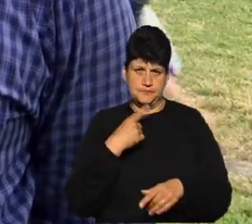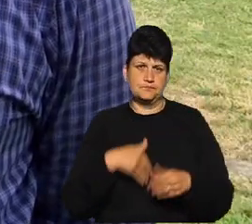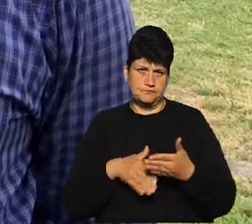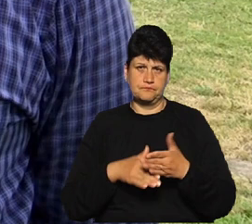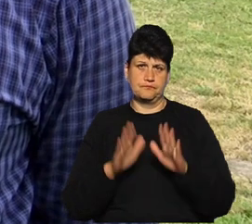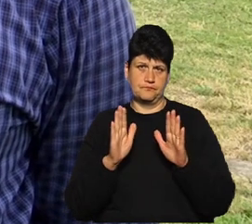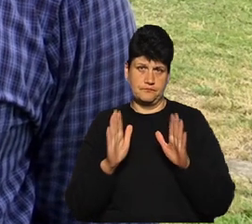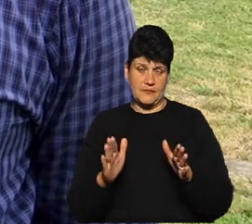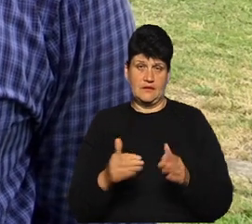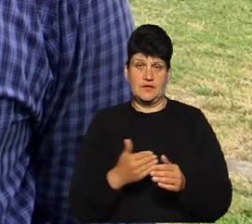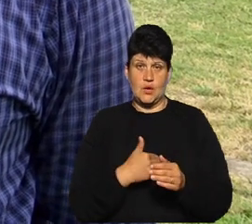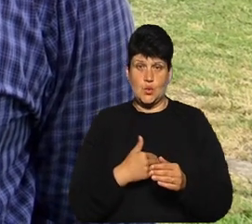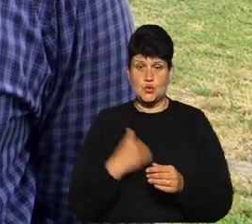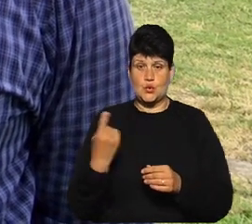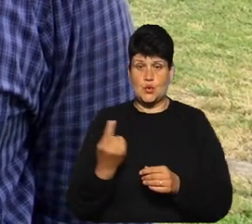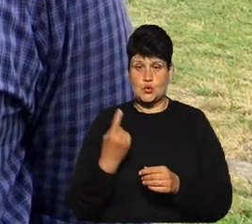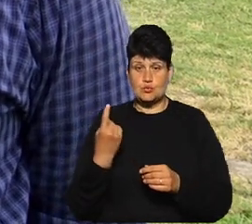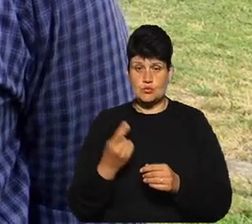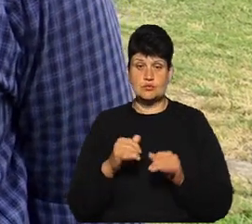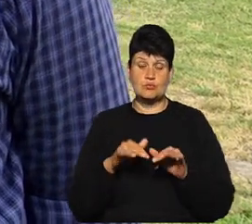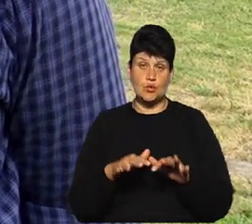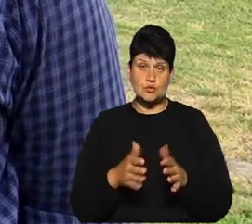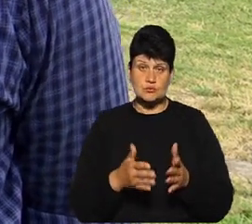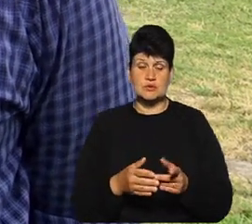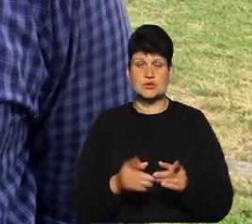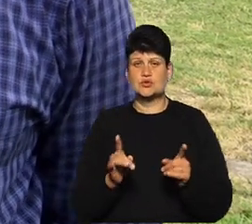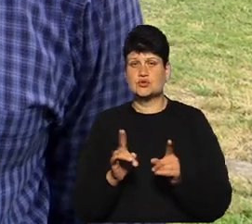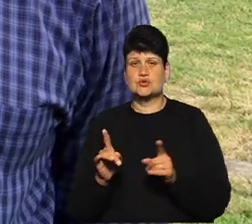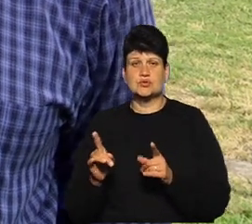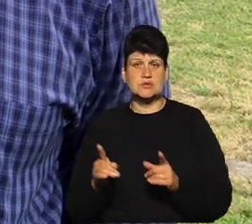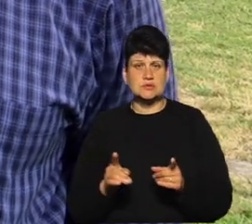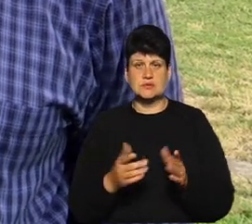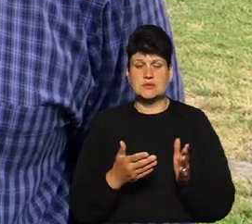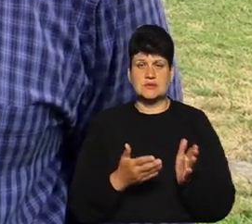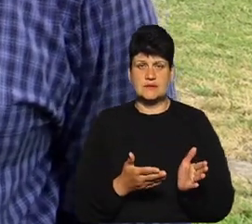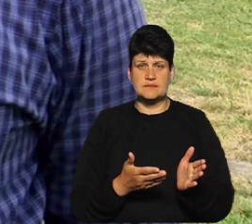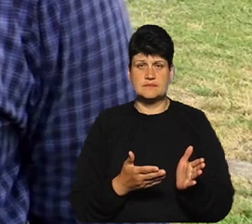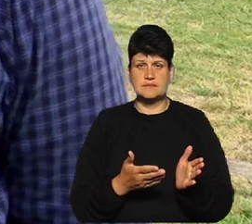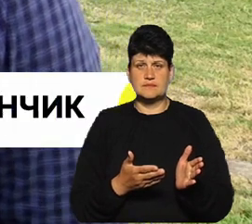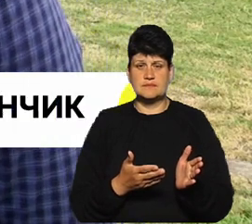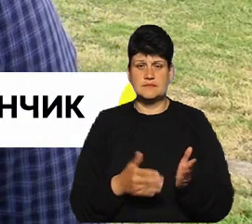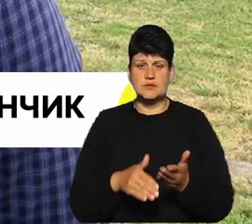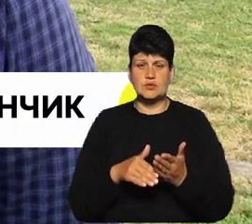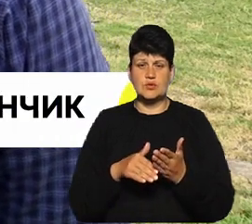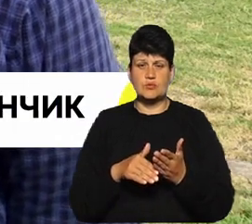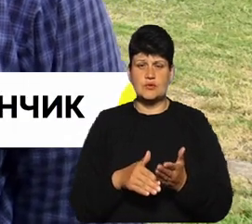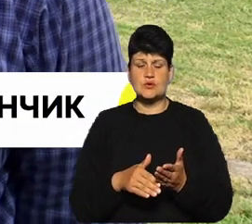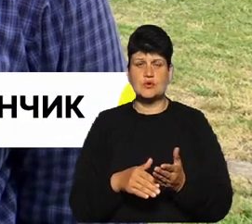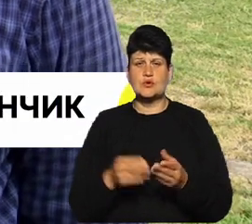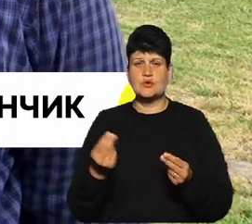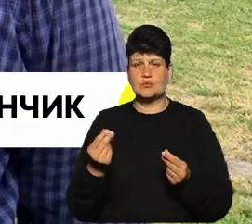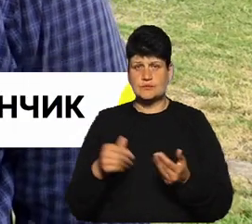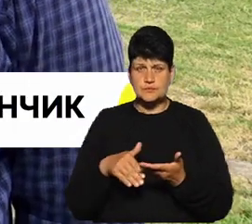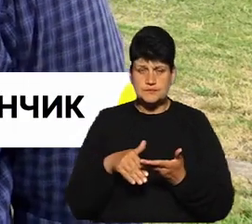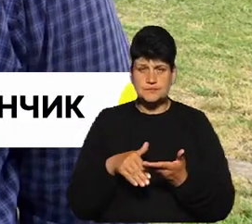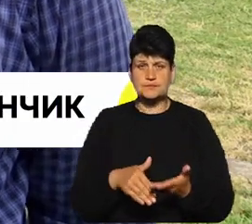таким господарським способом, тобто дещо там, скажімо, з допомогою спонсорської допомоги,